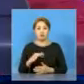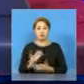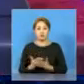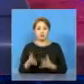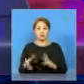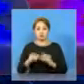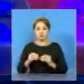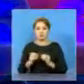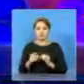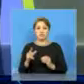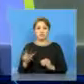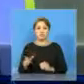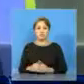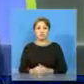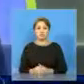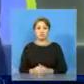Всего 13 человек.